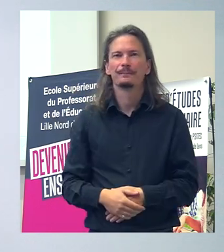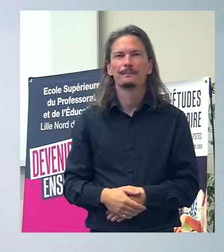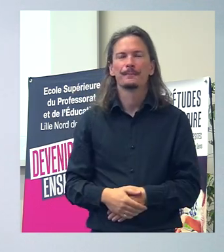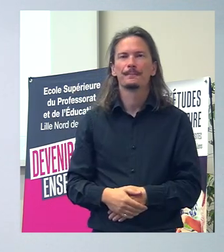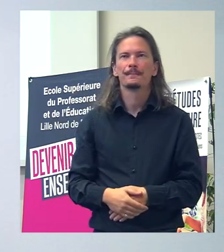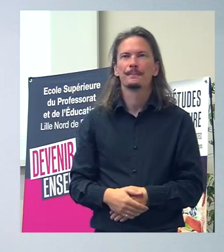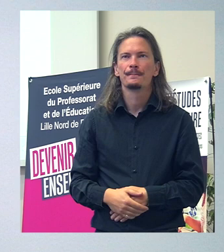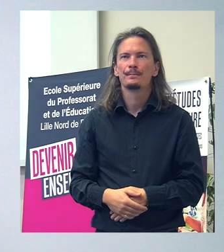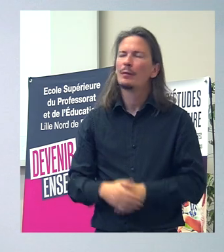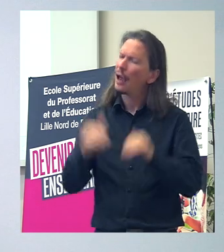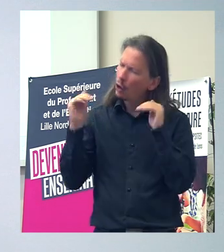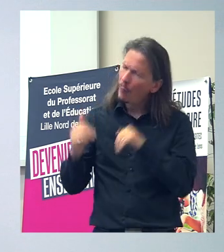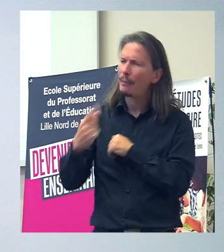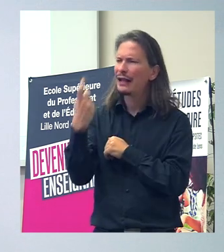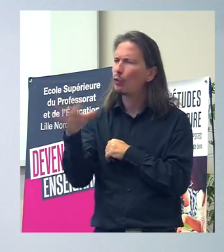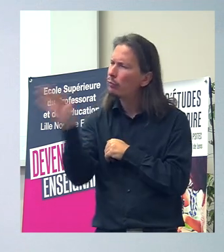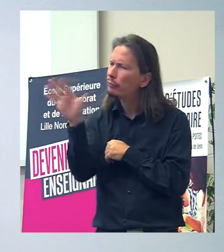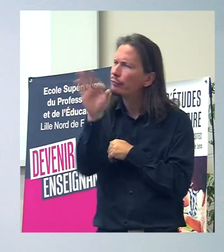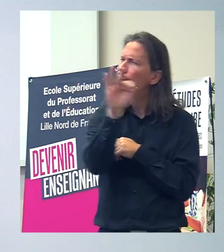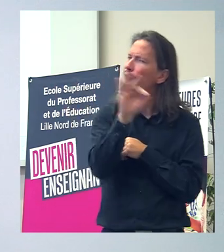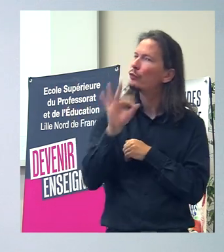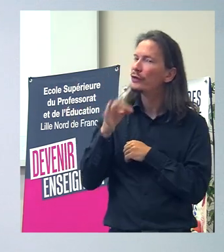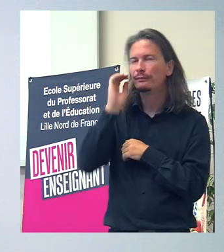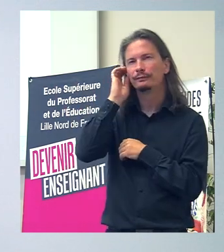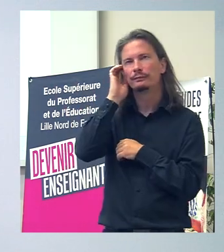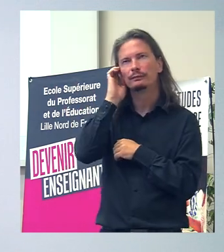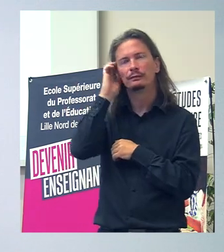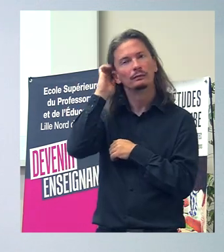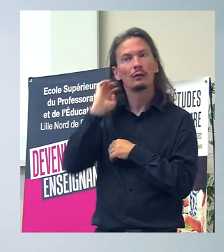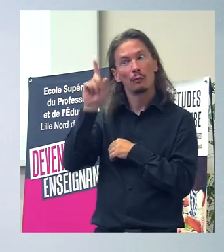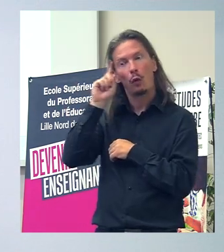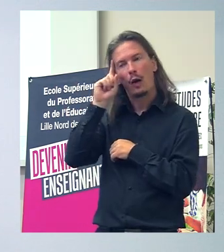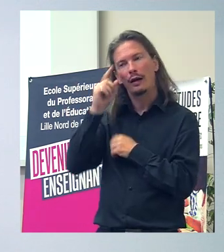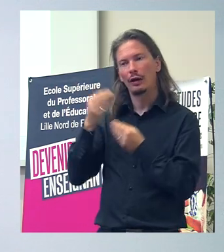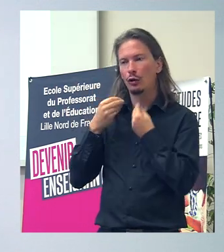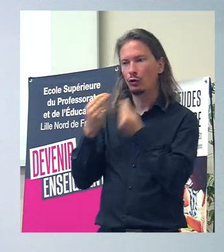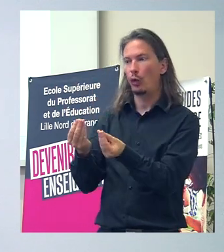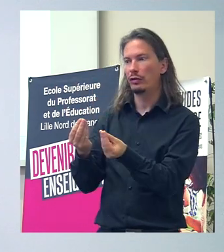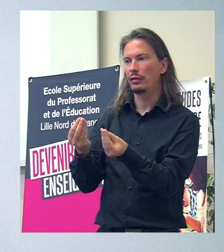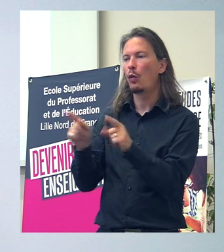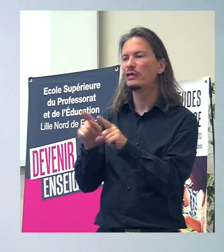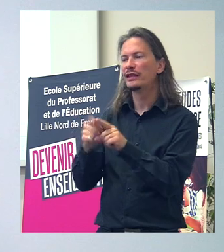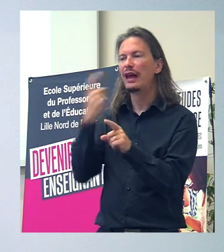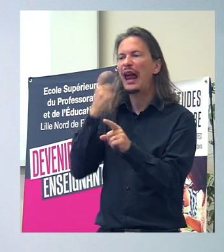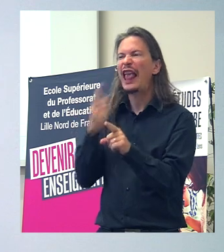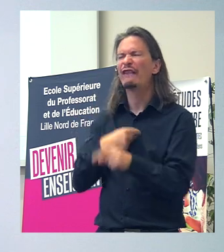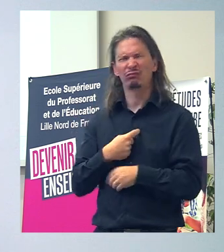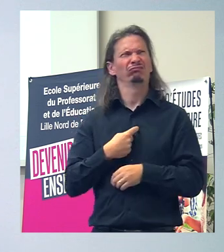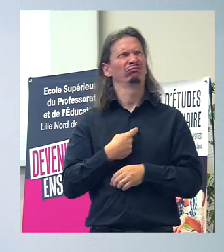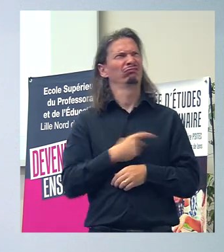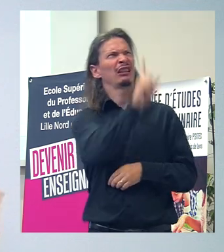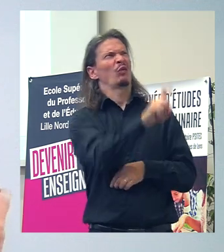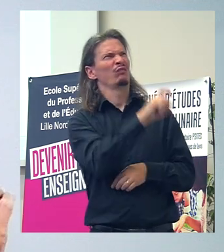Néanmoins, on cueille quand même des questions parce qu'on apprend par ce biais-là aux élèves à se questionner. Et